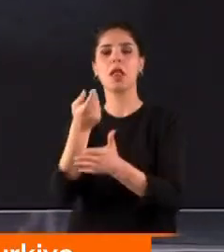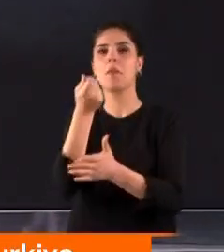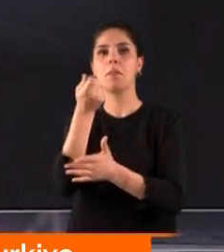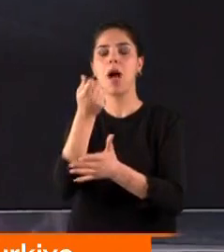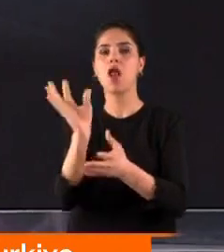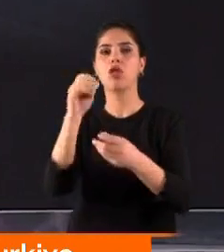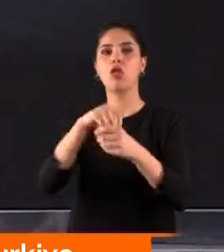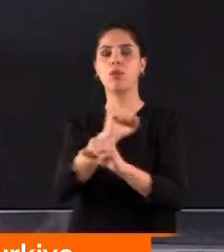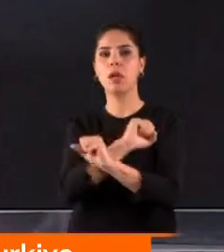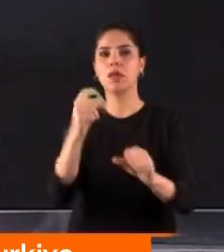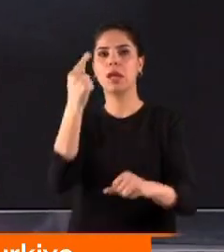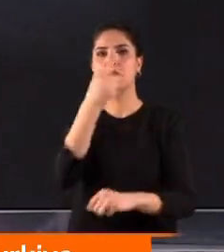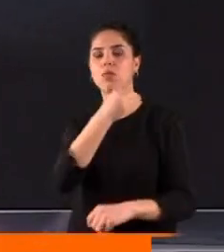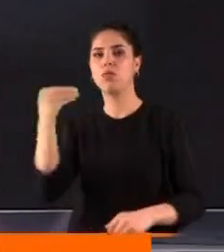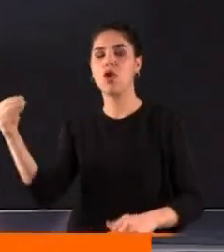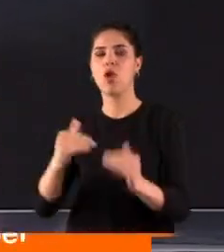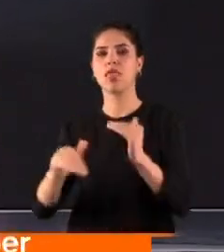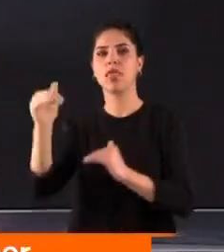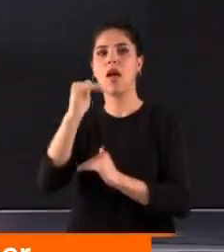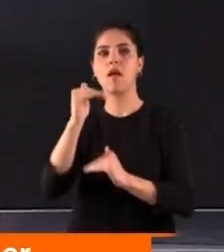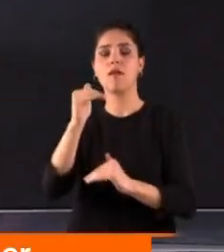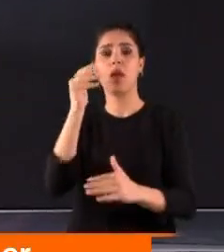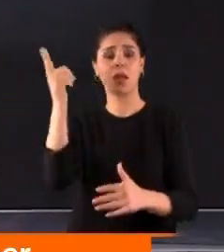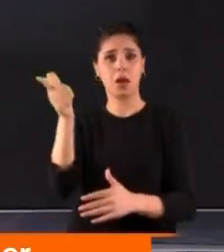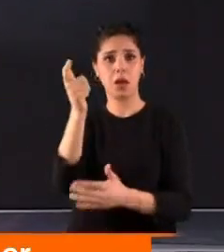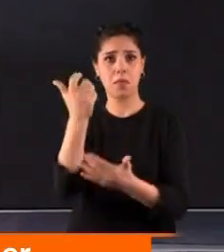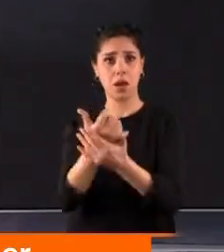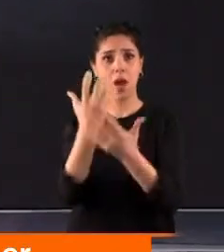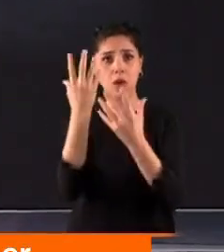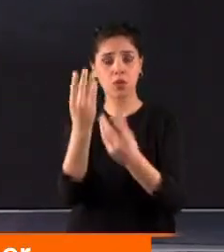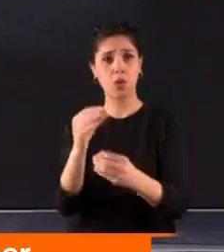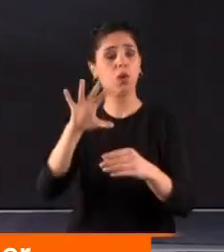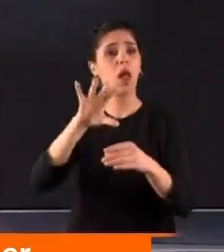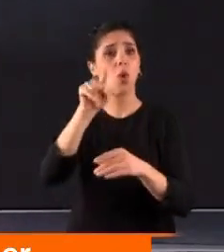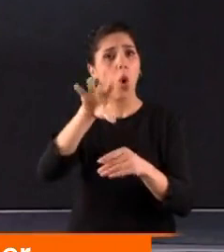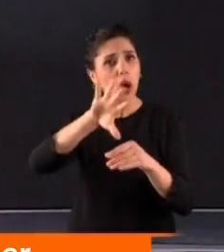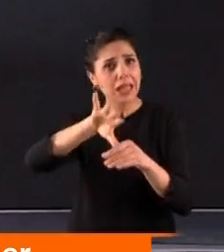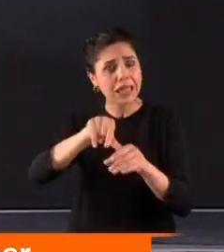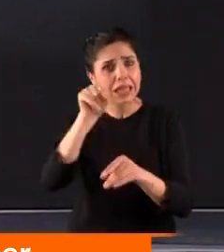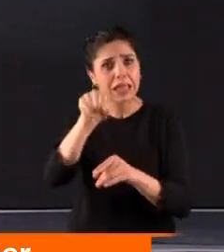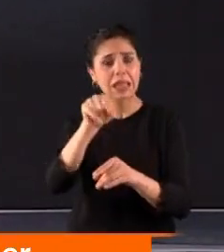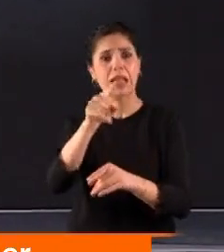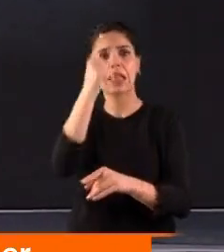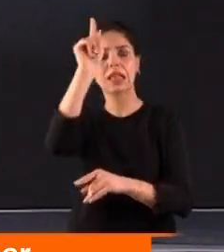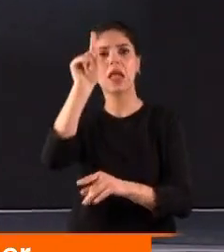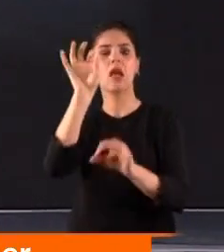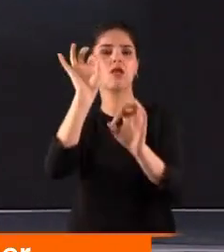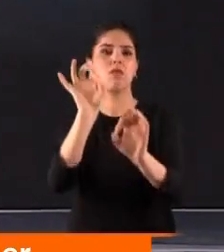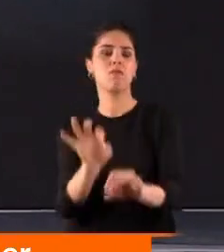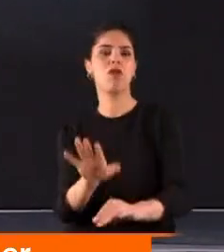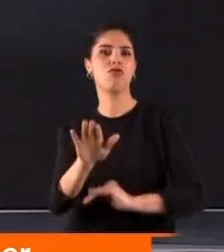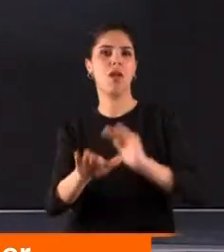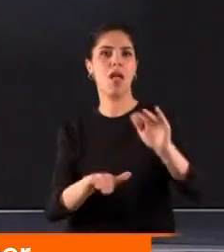zarar 2,5 milyonun üzerinde. Her anı kameralar tarafından kaydedilen soygunsa vurgunun sadece